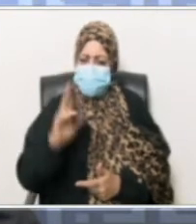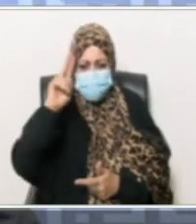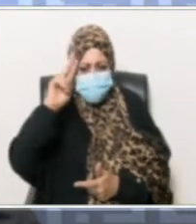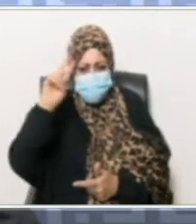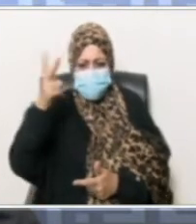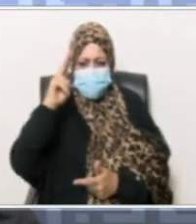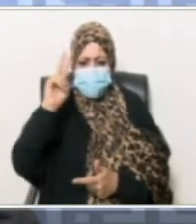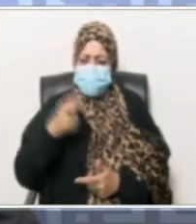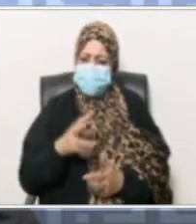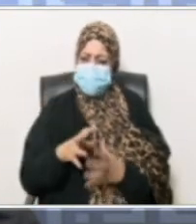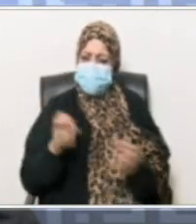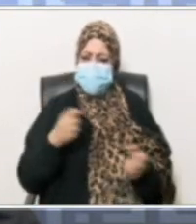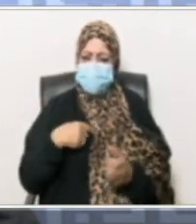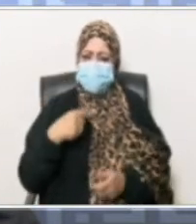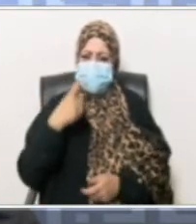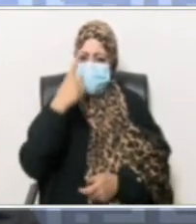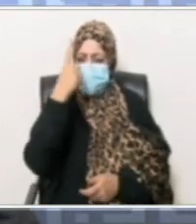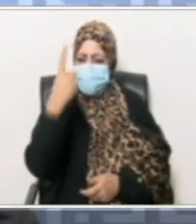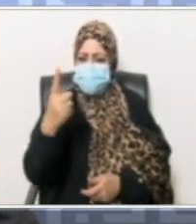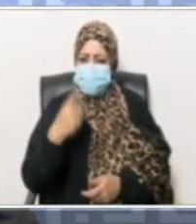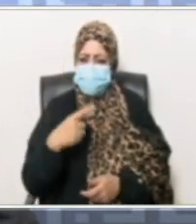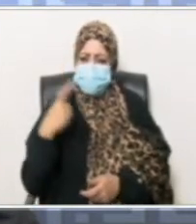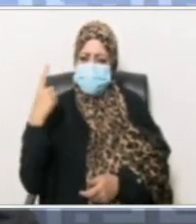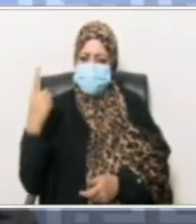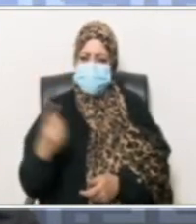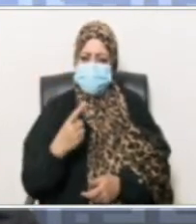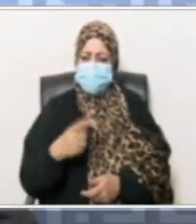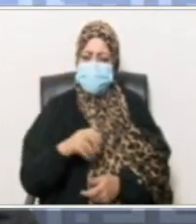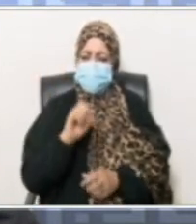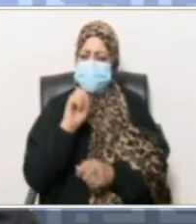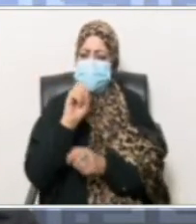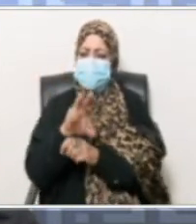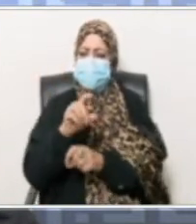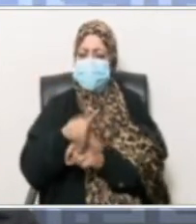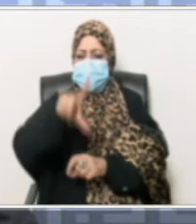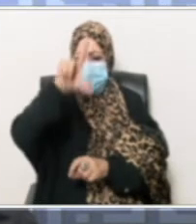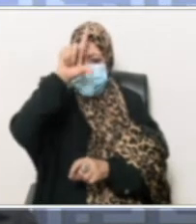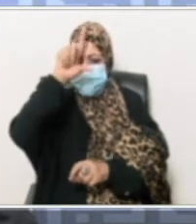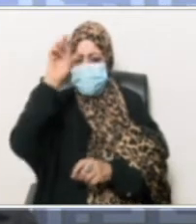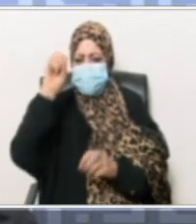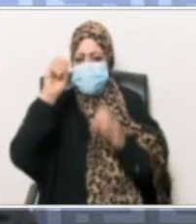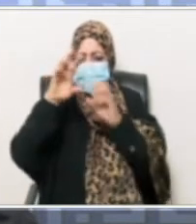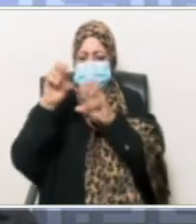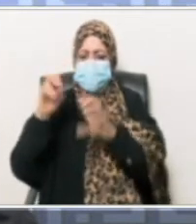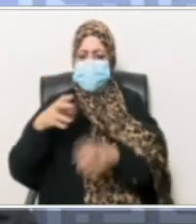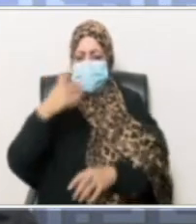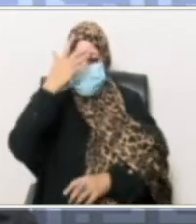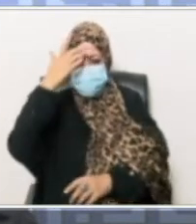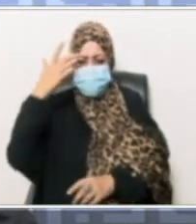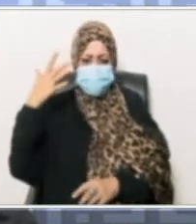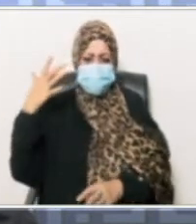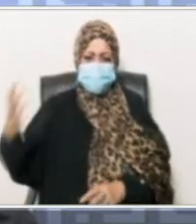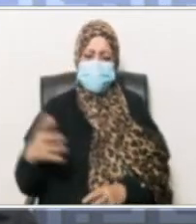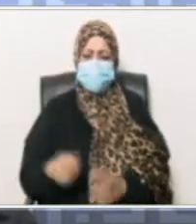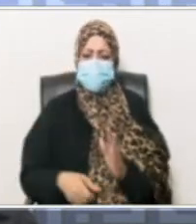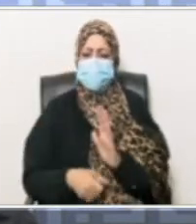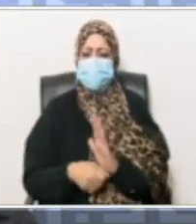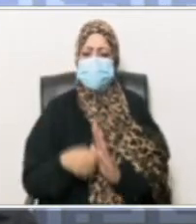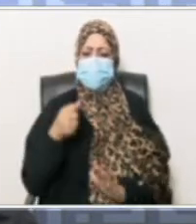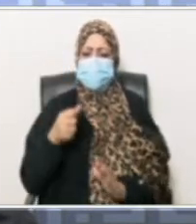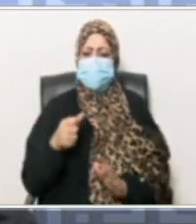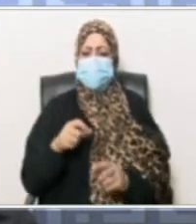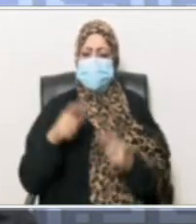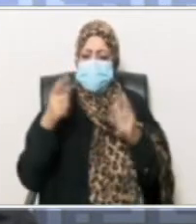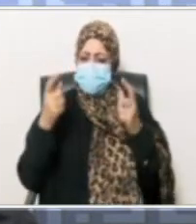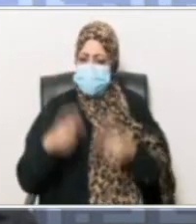وقر العلماء وأعطاهم الله بصيرة، كما بدأنا في أول المحاضرة، إن الله عز وجل بعث الأنبياء ليخرجوا الناس